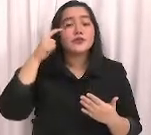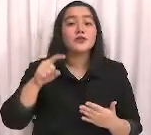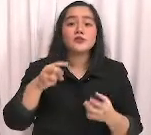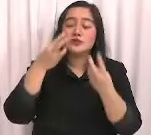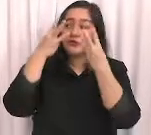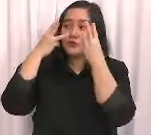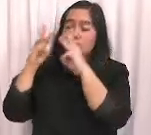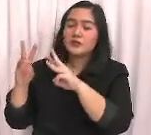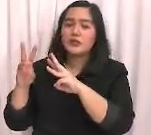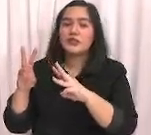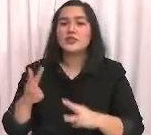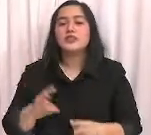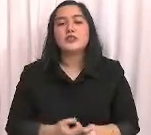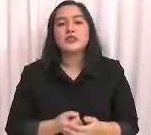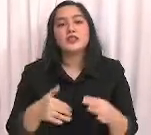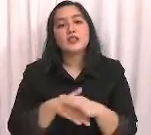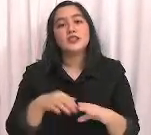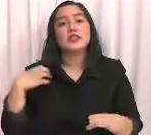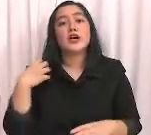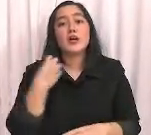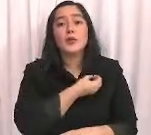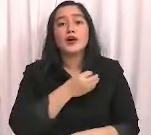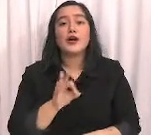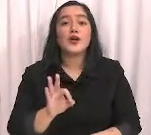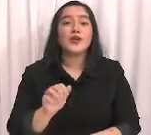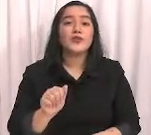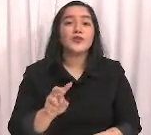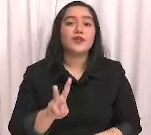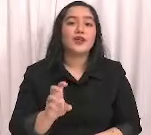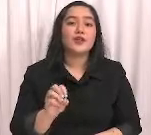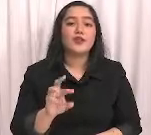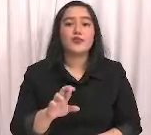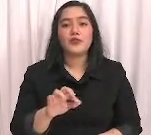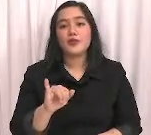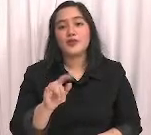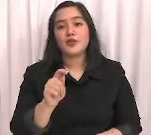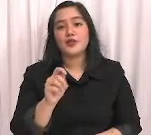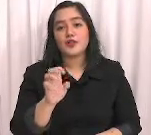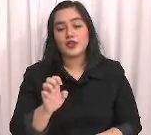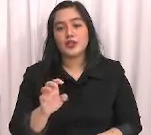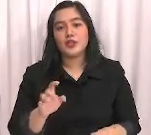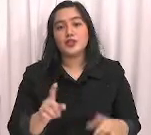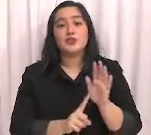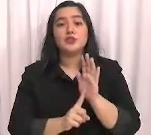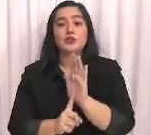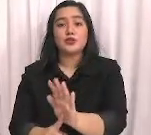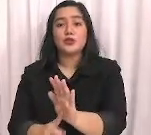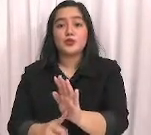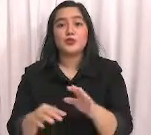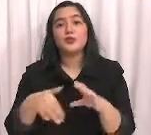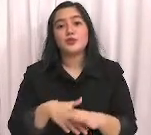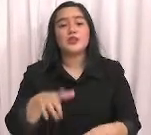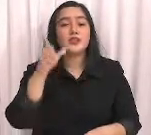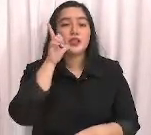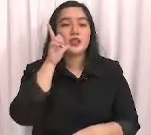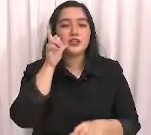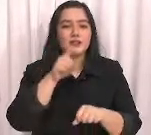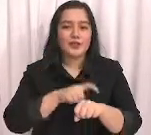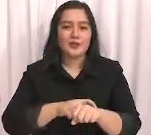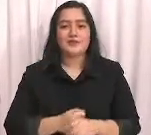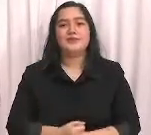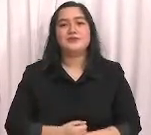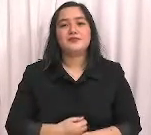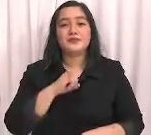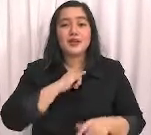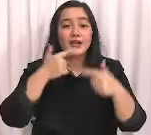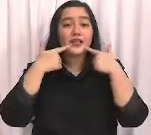ating paboritong kasalo sa pananghalian ng The Baptist Lunch. At binabati ko po ang lahat ng mga taga West Bank